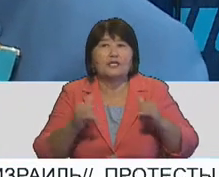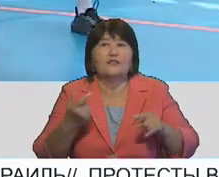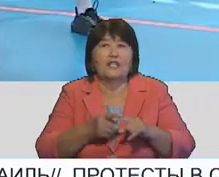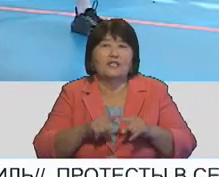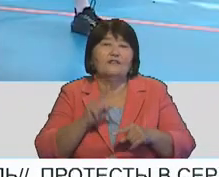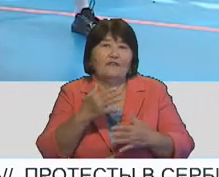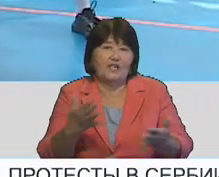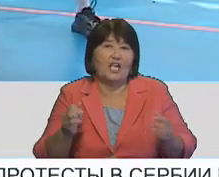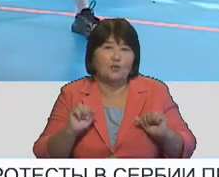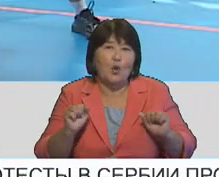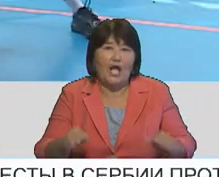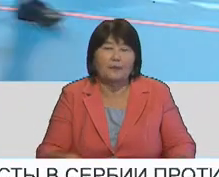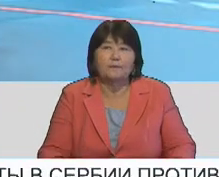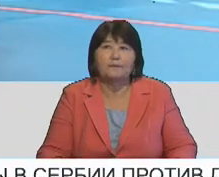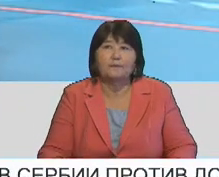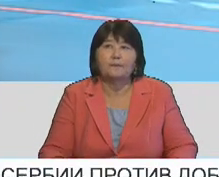спорта.